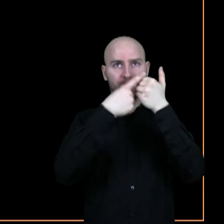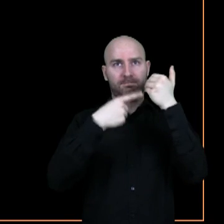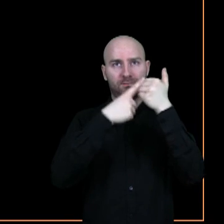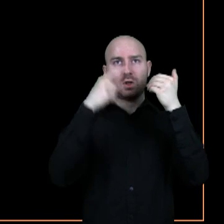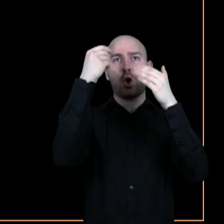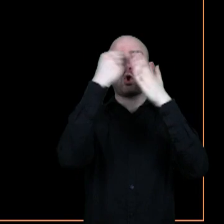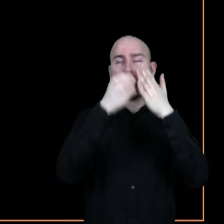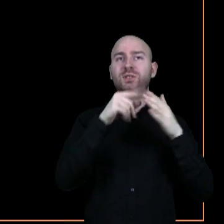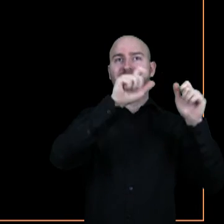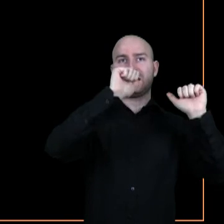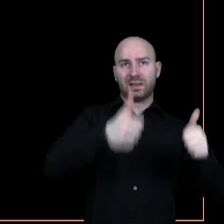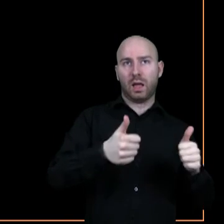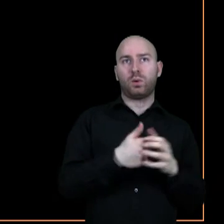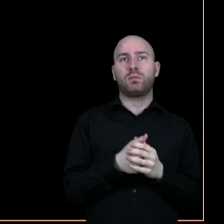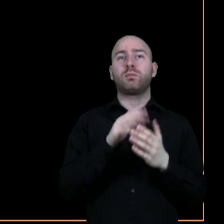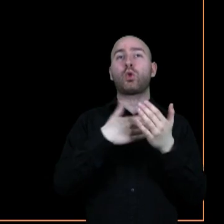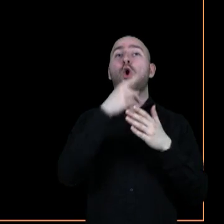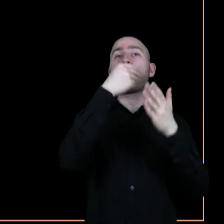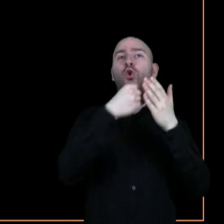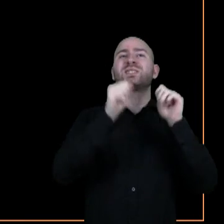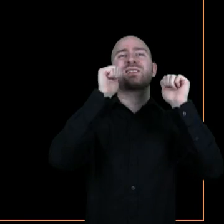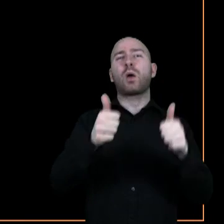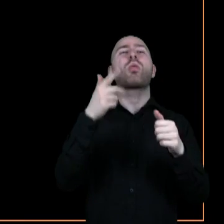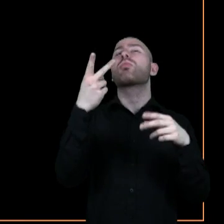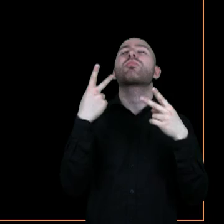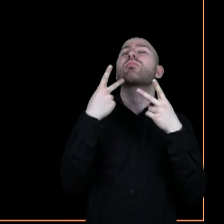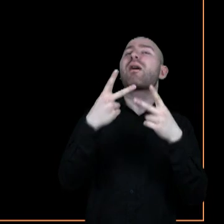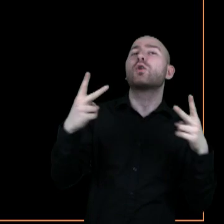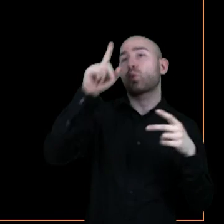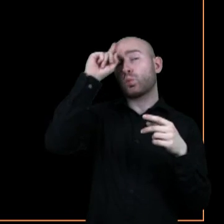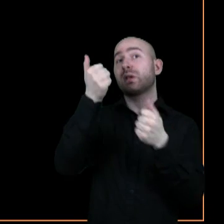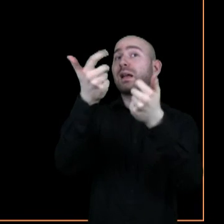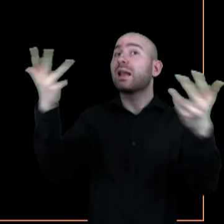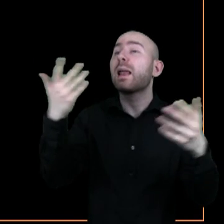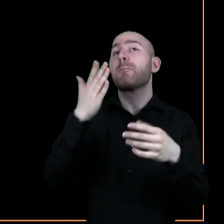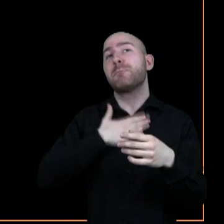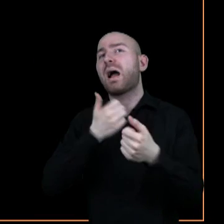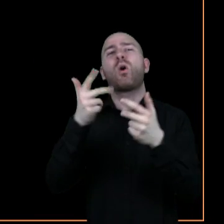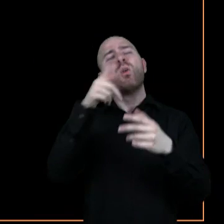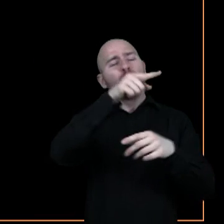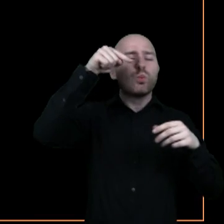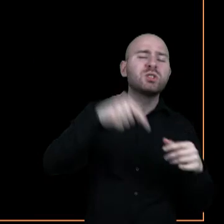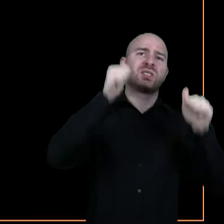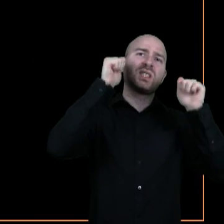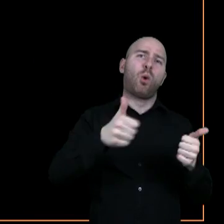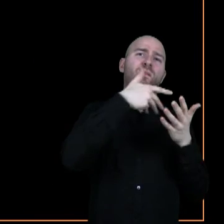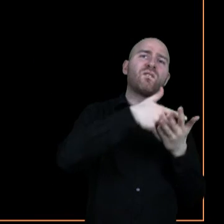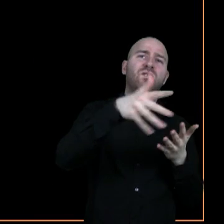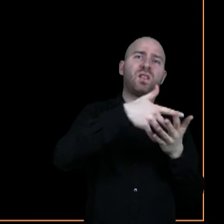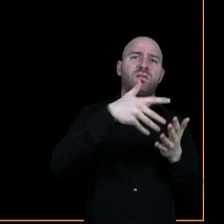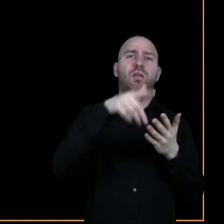ustalić moje koszty stałe, czyli ile pieniędzy wydam niezależnie od tego, ilu programistów zatrudnię.